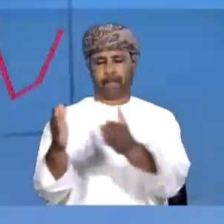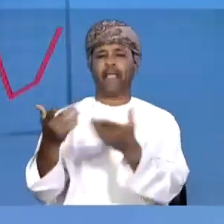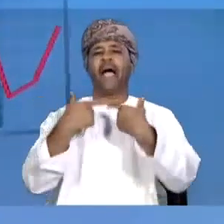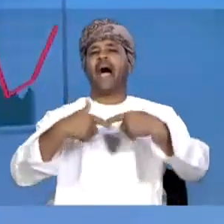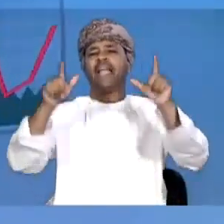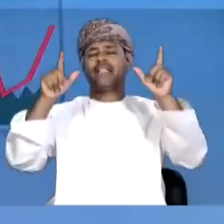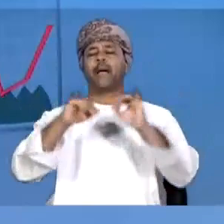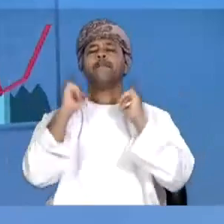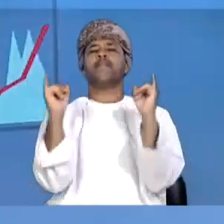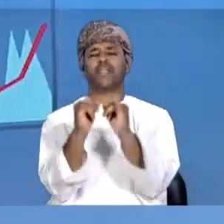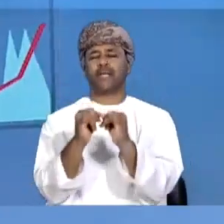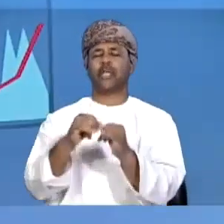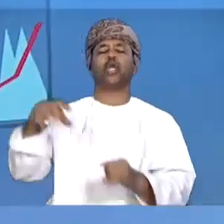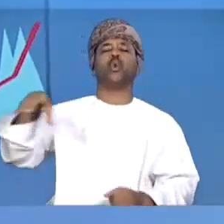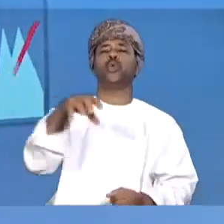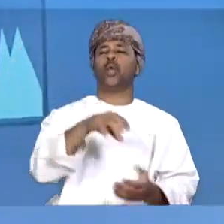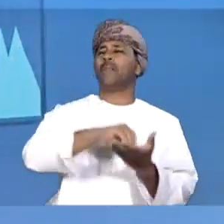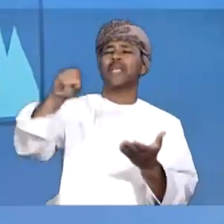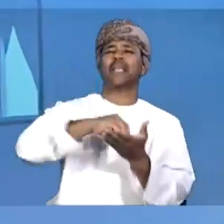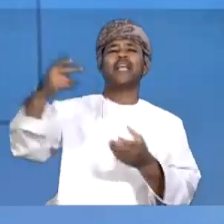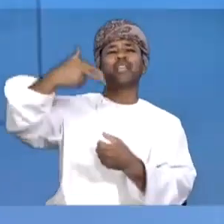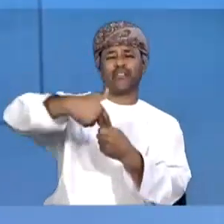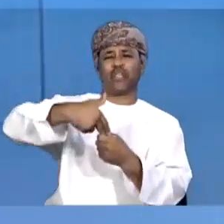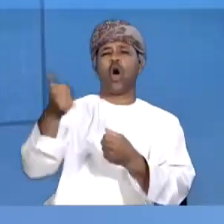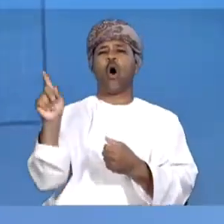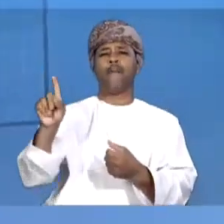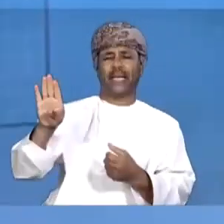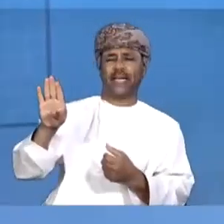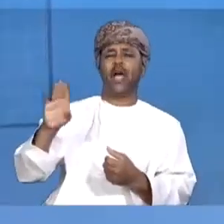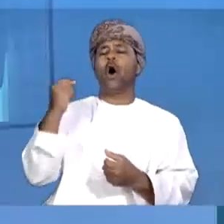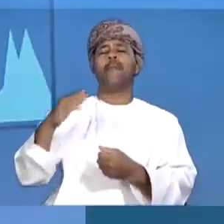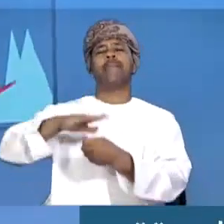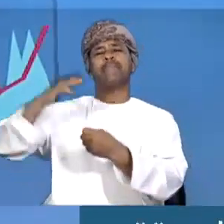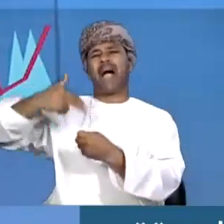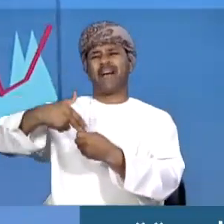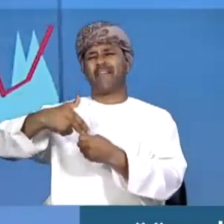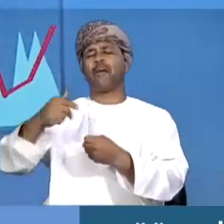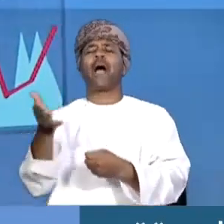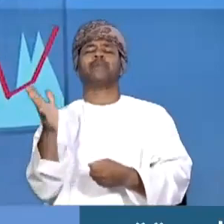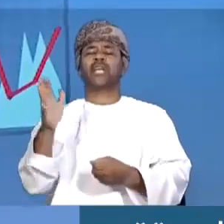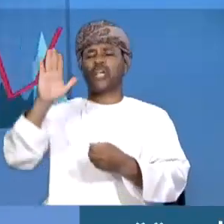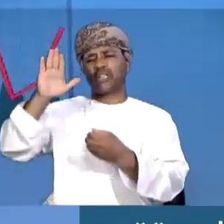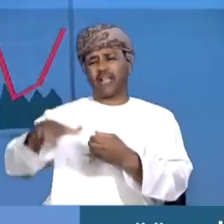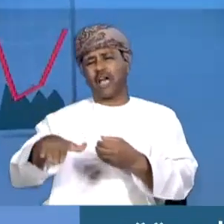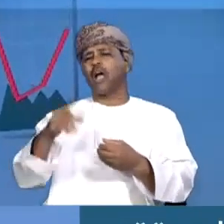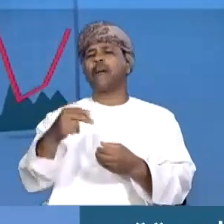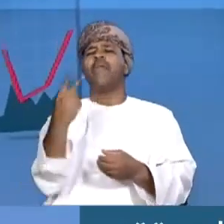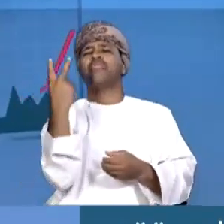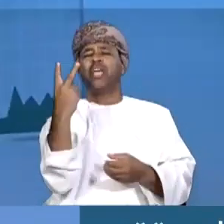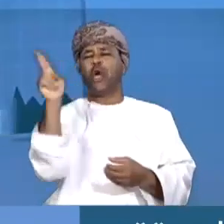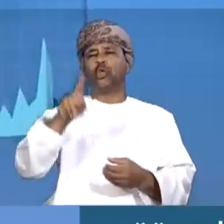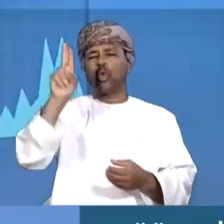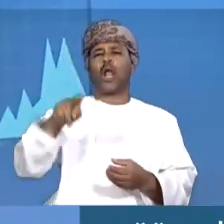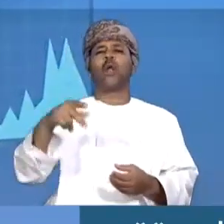أعلنت منظمة الدول المصدرة للنفط أوبك أن سعر سلة خاماتها 15 تراجع بواقع دولارين و60